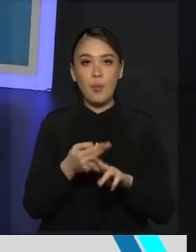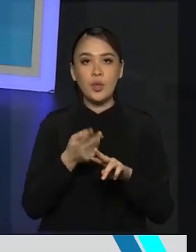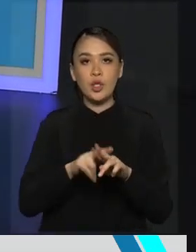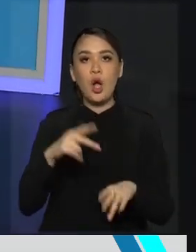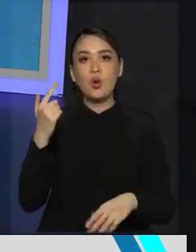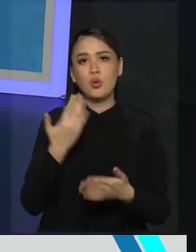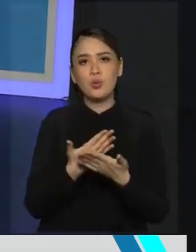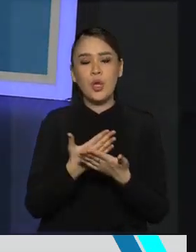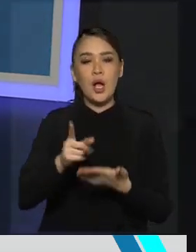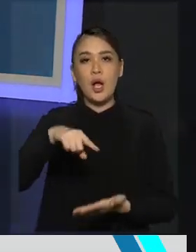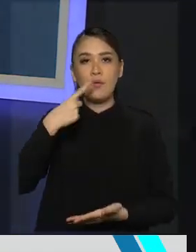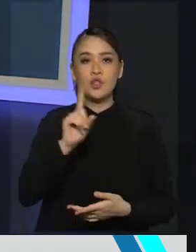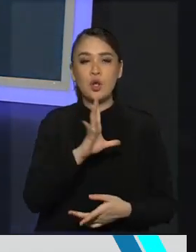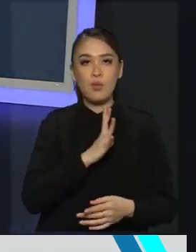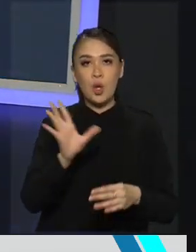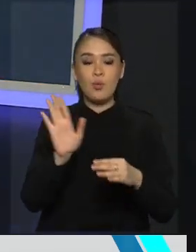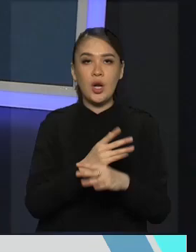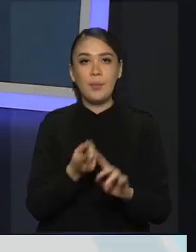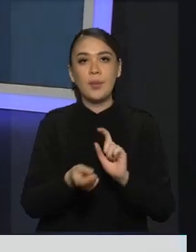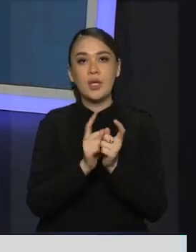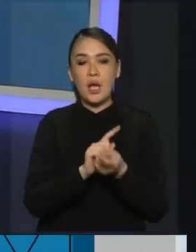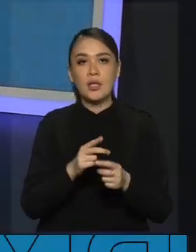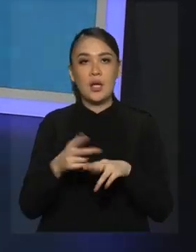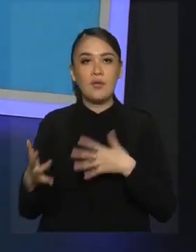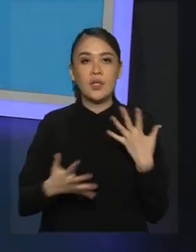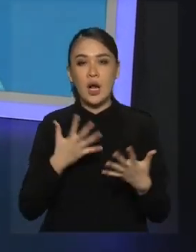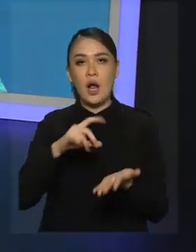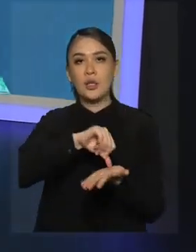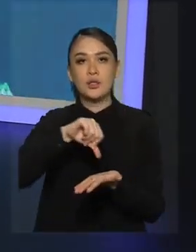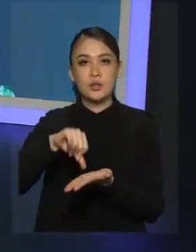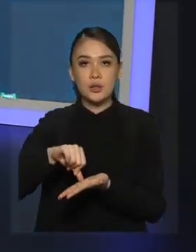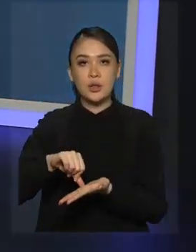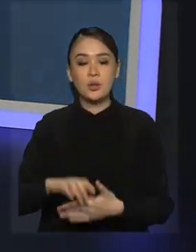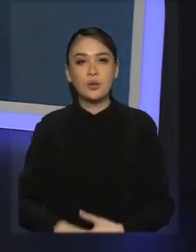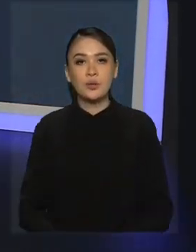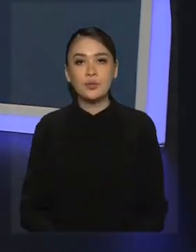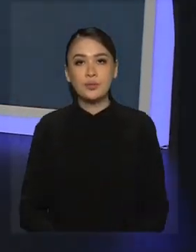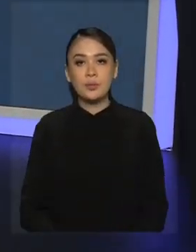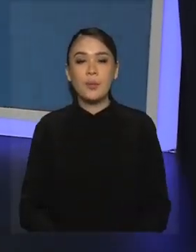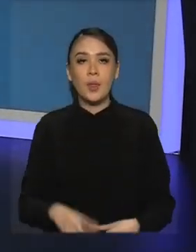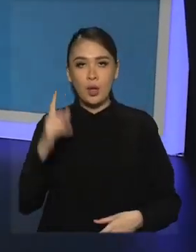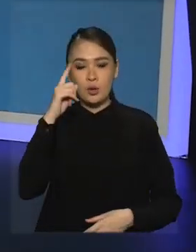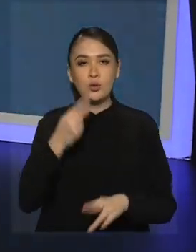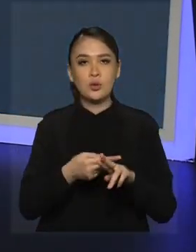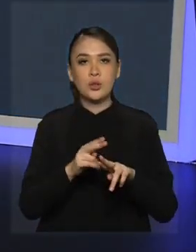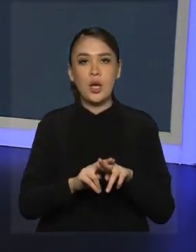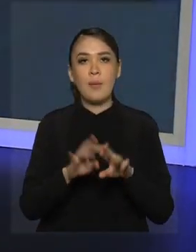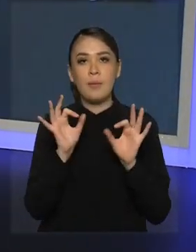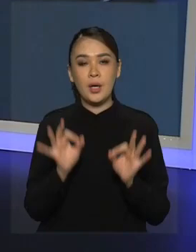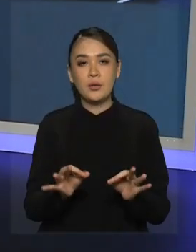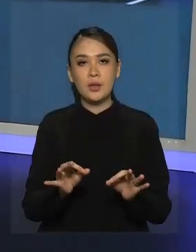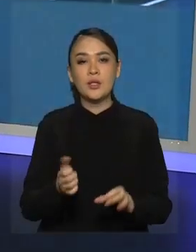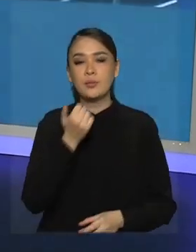грубо говоря, его оттуда убирать и менять его на более эффективную кандидатуру. Жестко, но справедливо. Я благодарю вас за интервью. Спасибо.